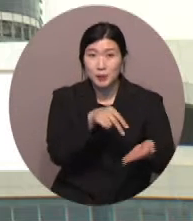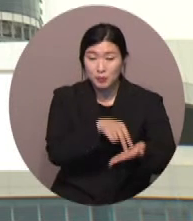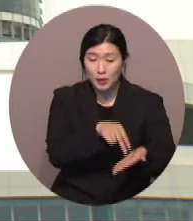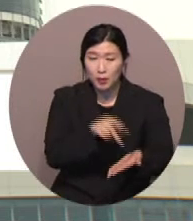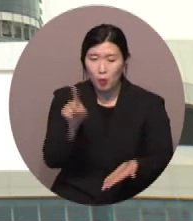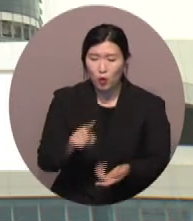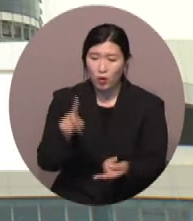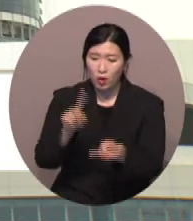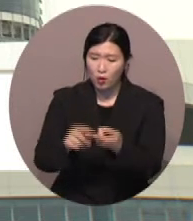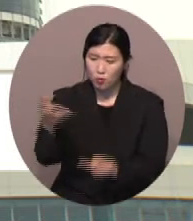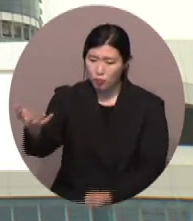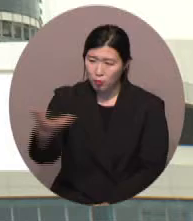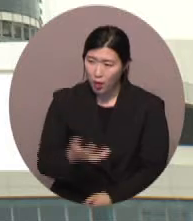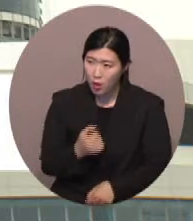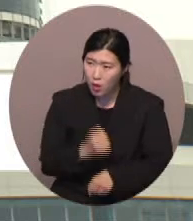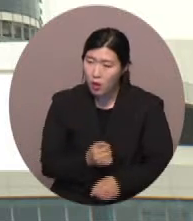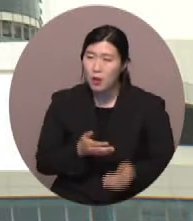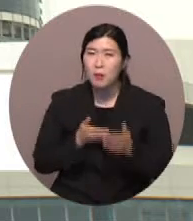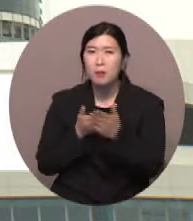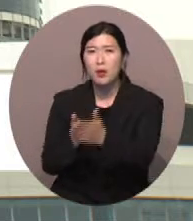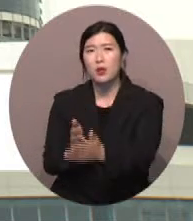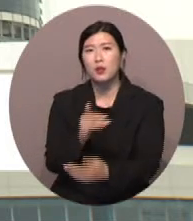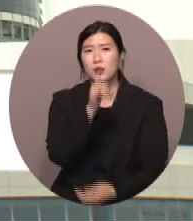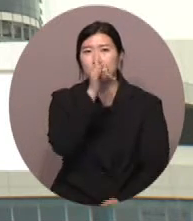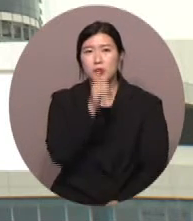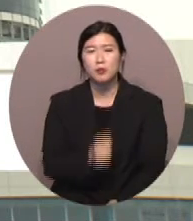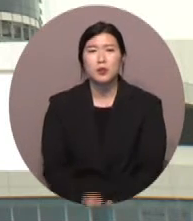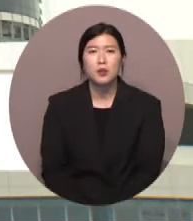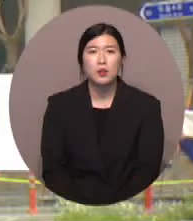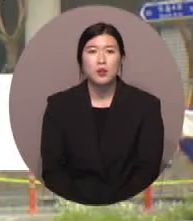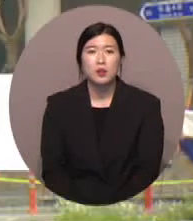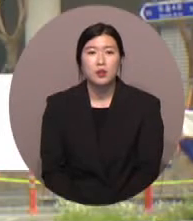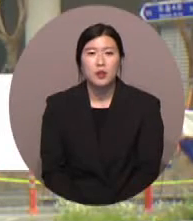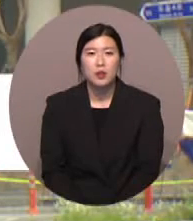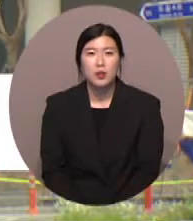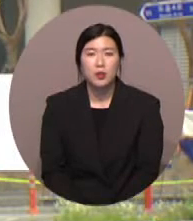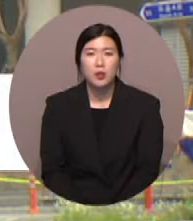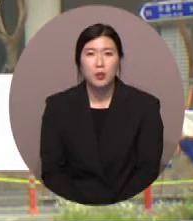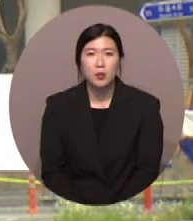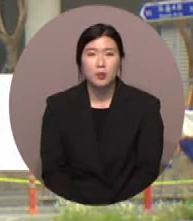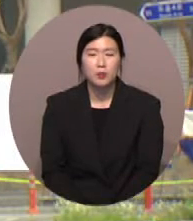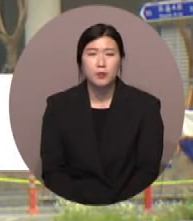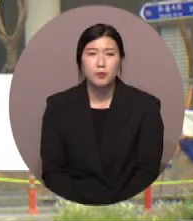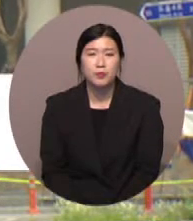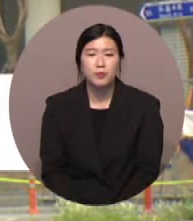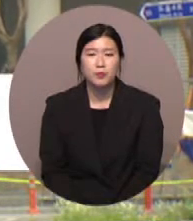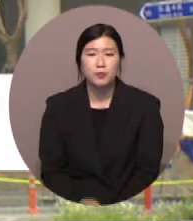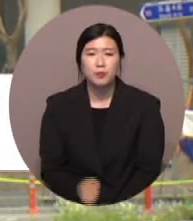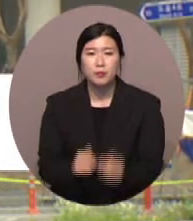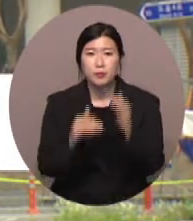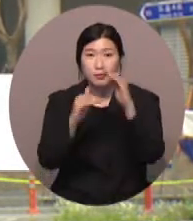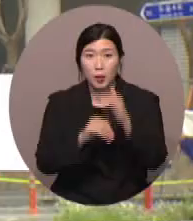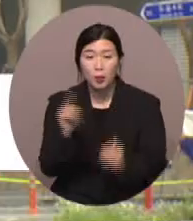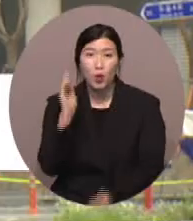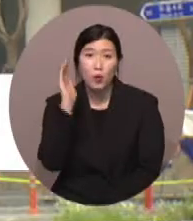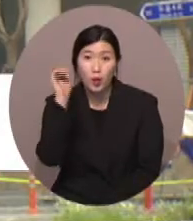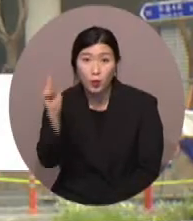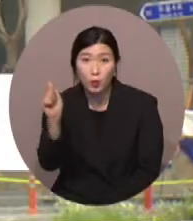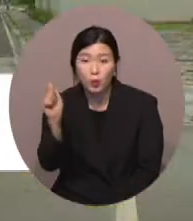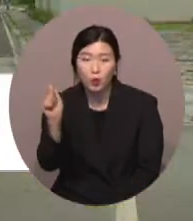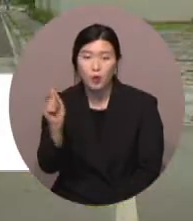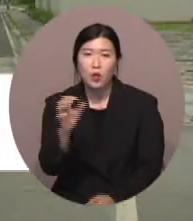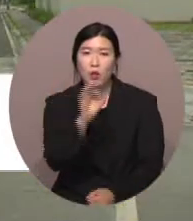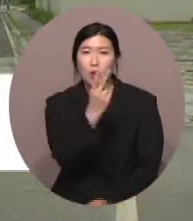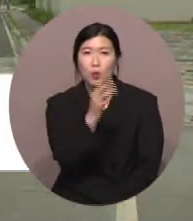함께 원안대로 추진할 것을 촉구하고 나섰습니다 행정수도 완성시민연대는 성명을 내고 대통령 용산